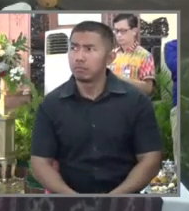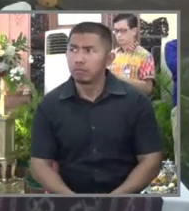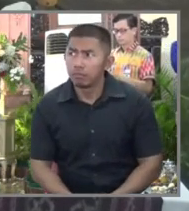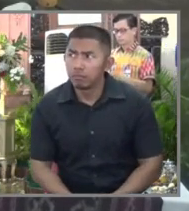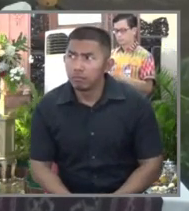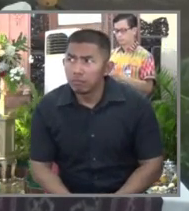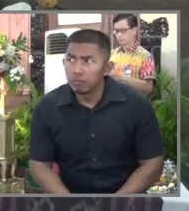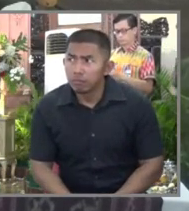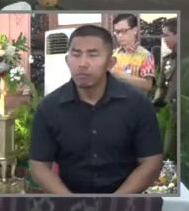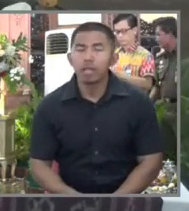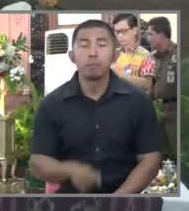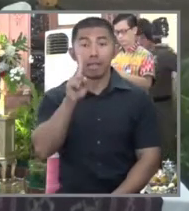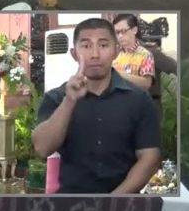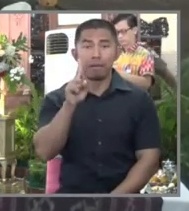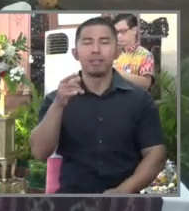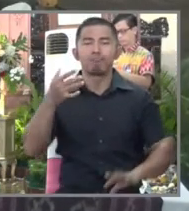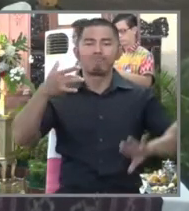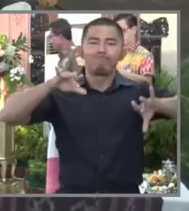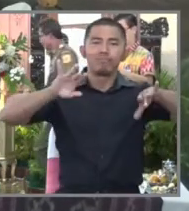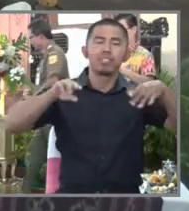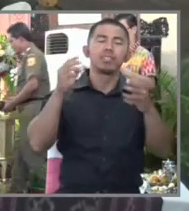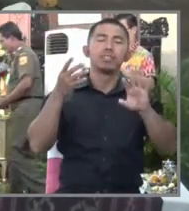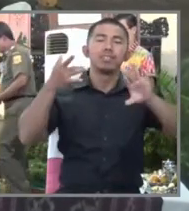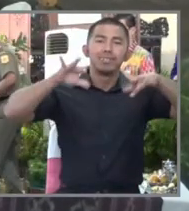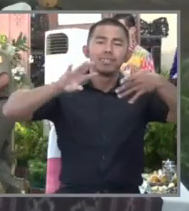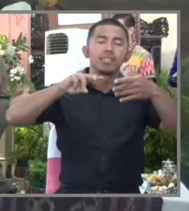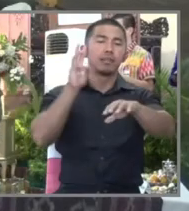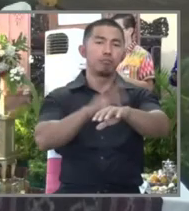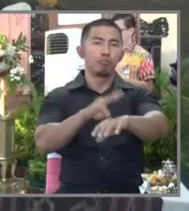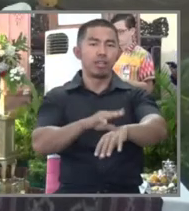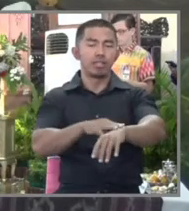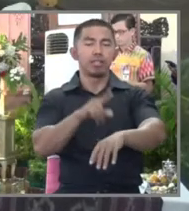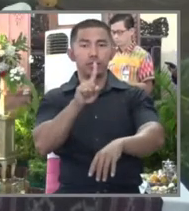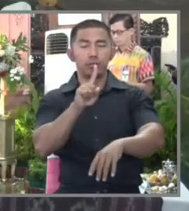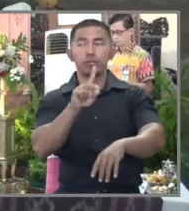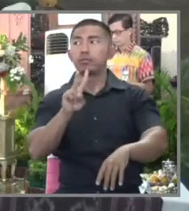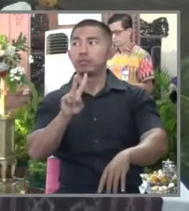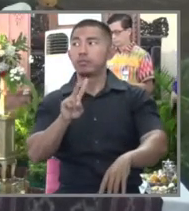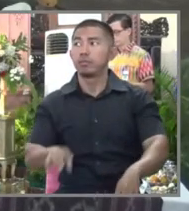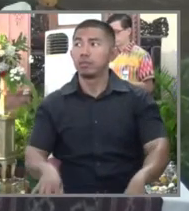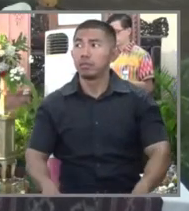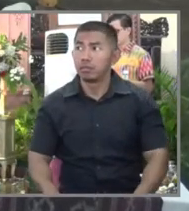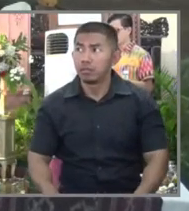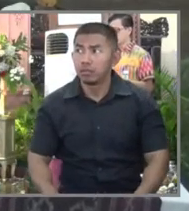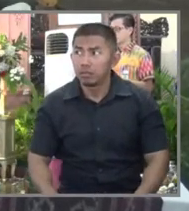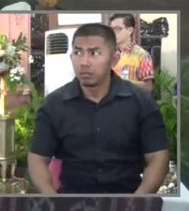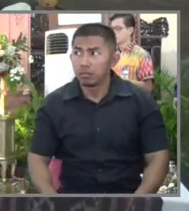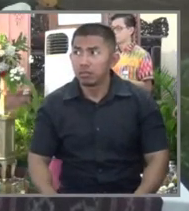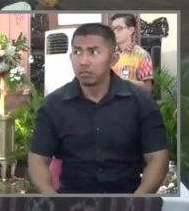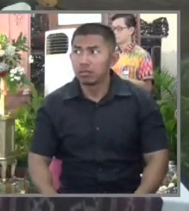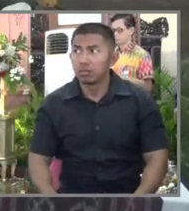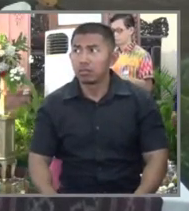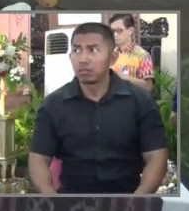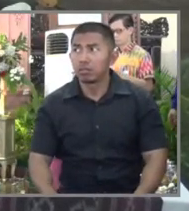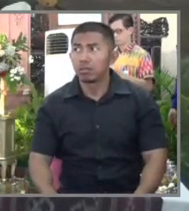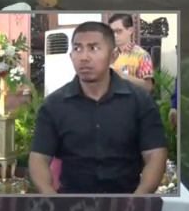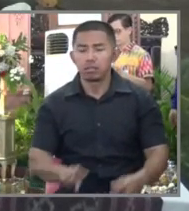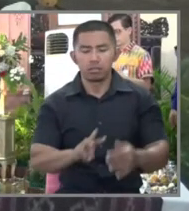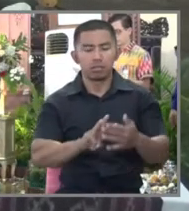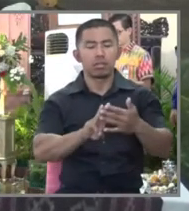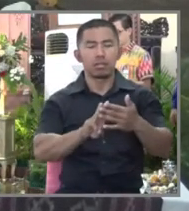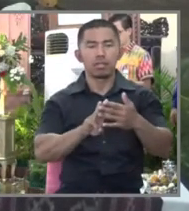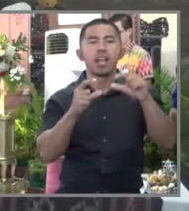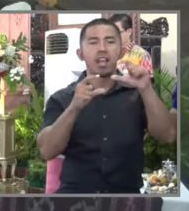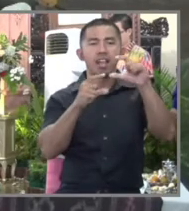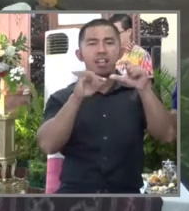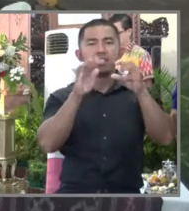seni dan kebudayaan. Yang kedua, unit untuk disabilitas. Yang ketiga, SIM untuk tuli. Dari